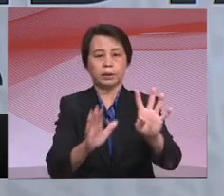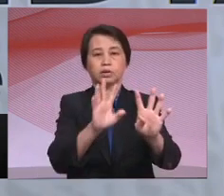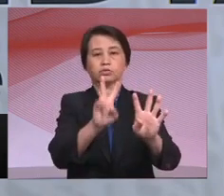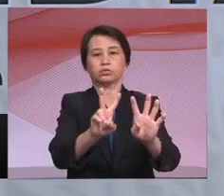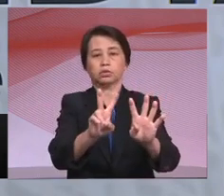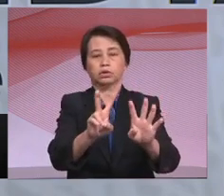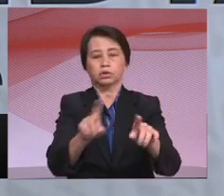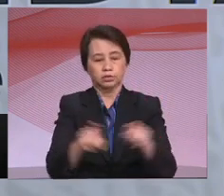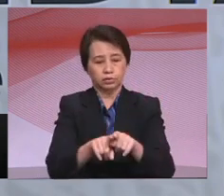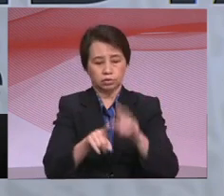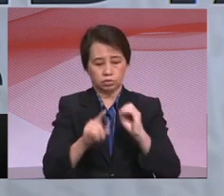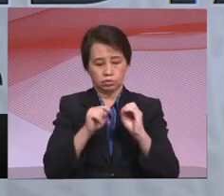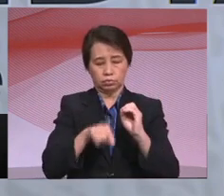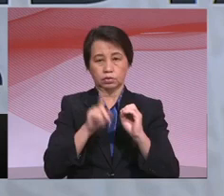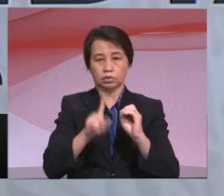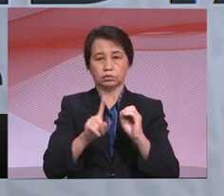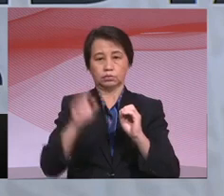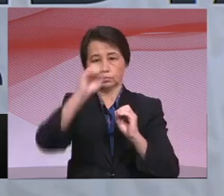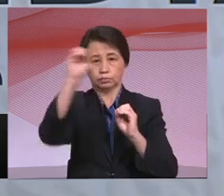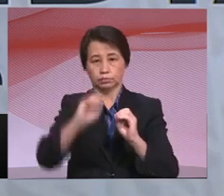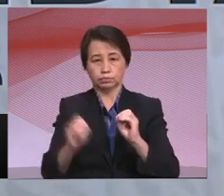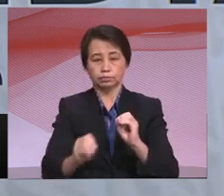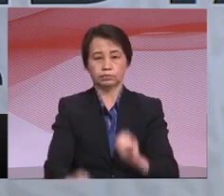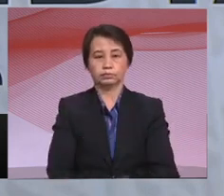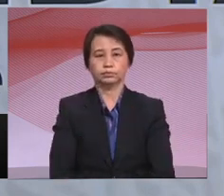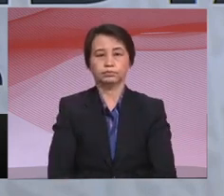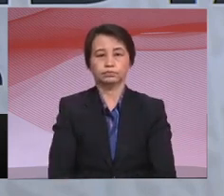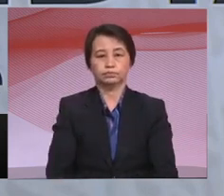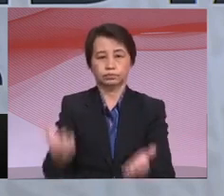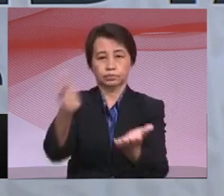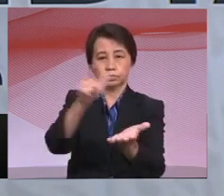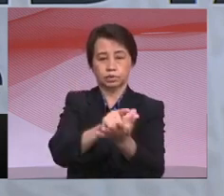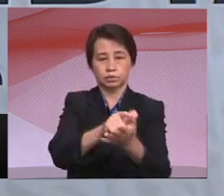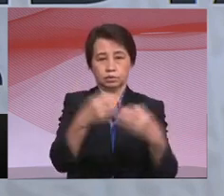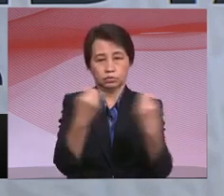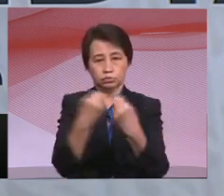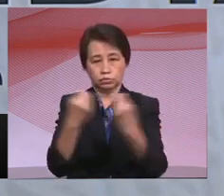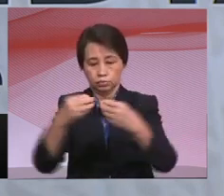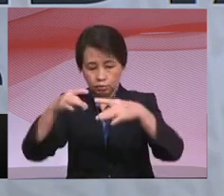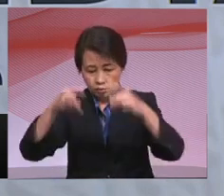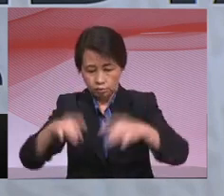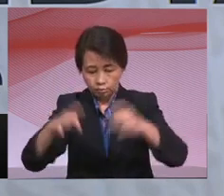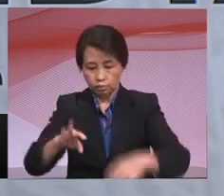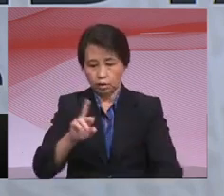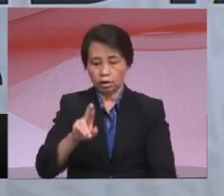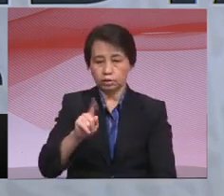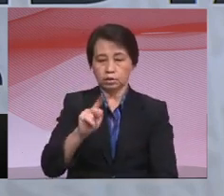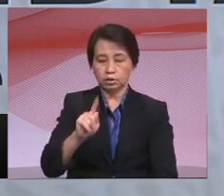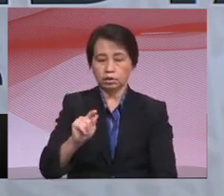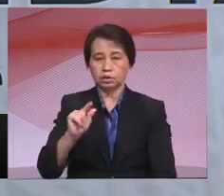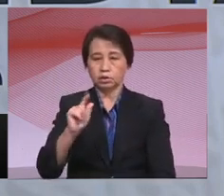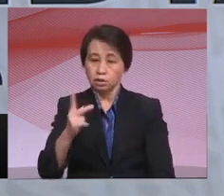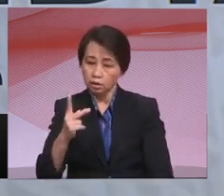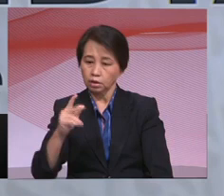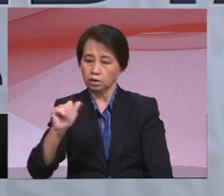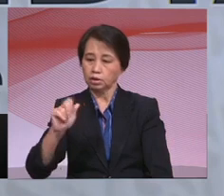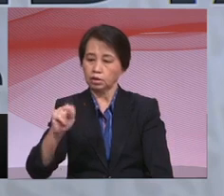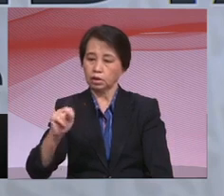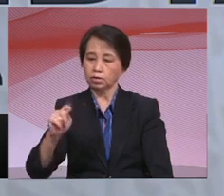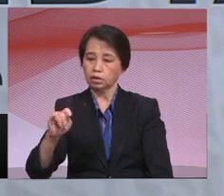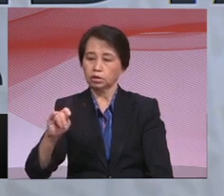dengan 0.1%. Laporan jumlah kumulatif ujian RTK antigen